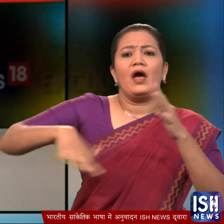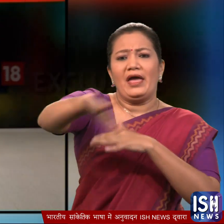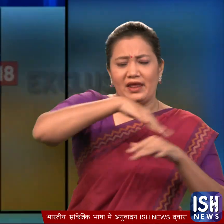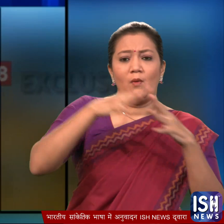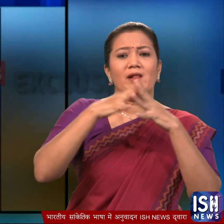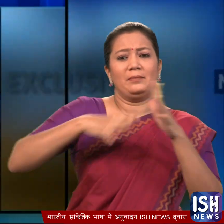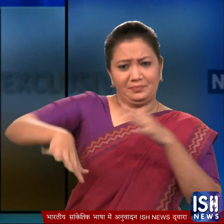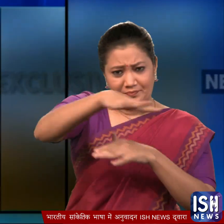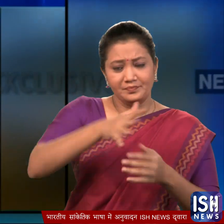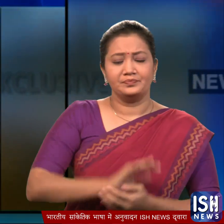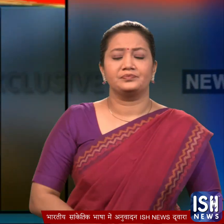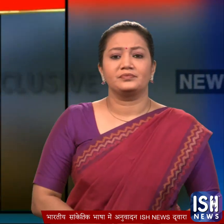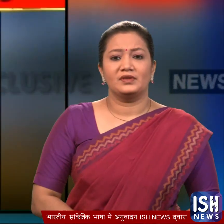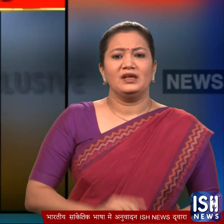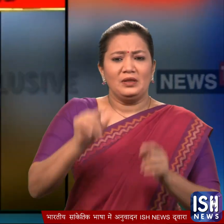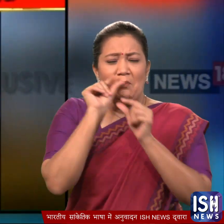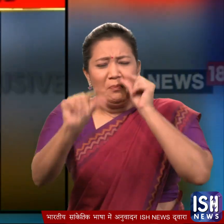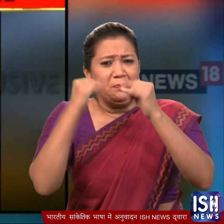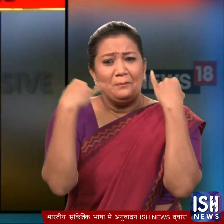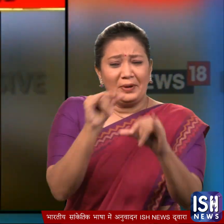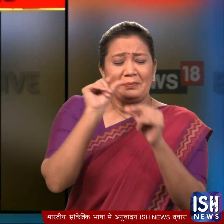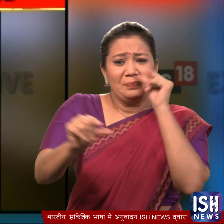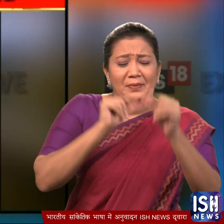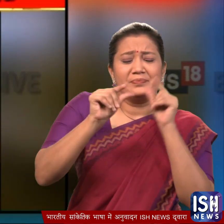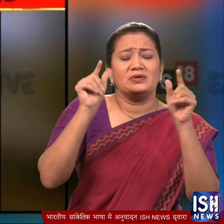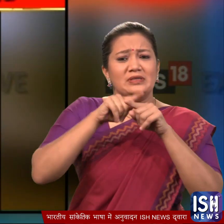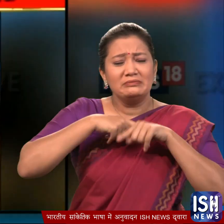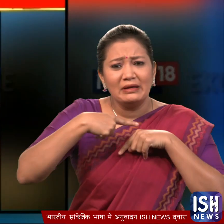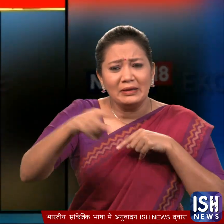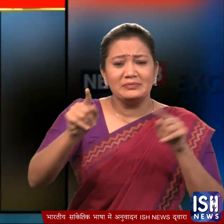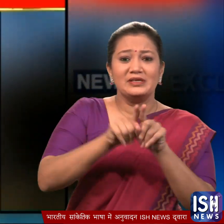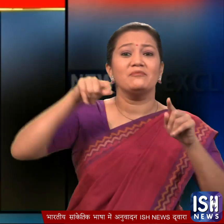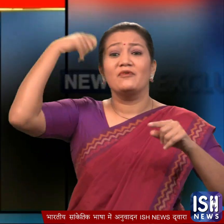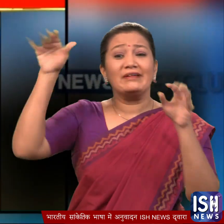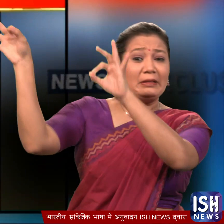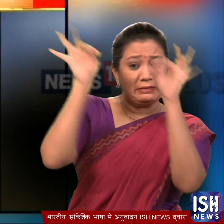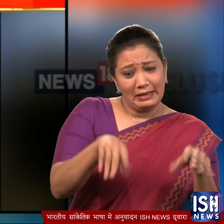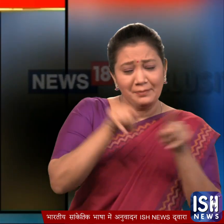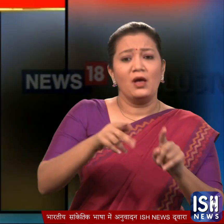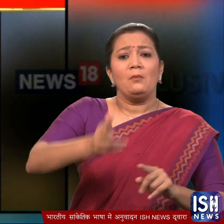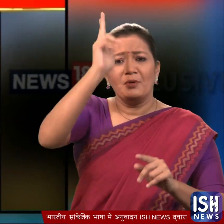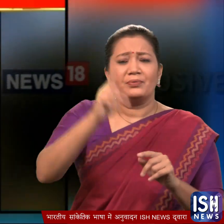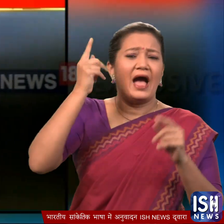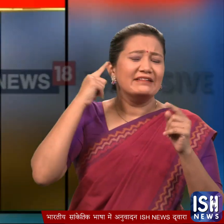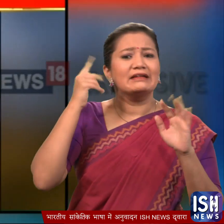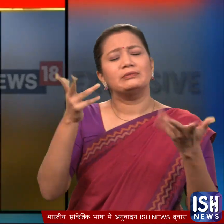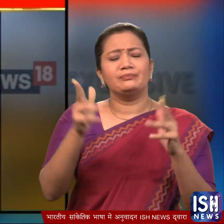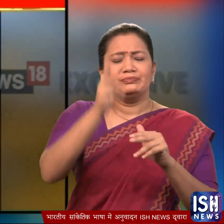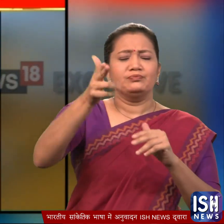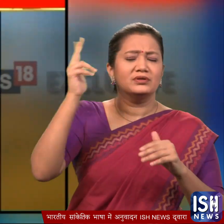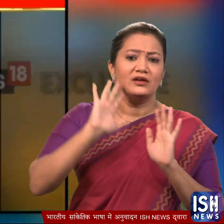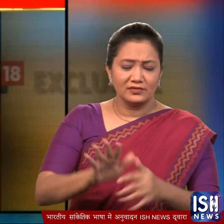आए और वहां गाली गलौज करते हुए उन्होंने काफी देर तक फिल्मी अंदाज में ताबड़तोड़ हवाई फायरिंग की।